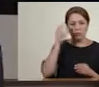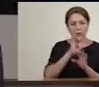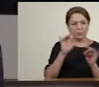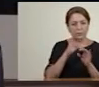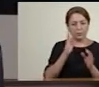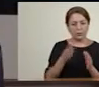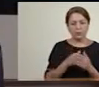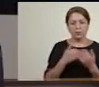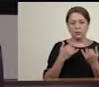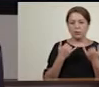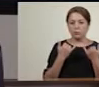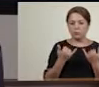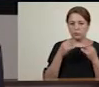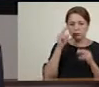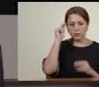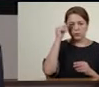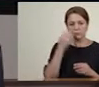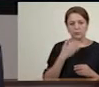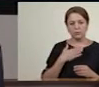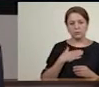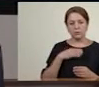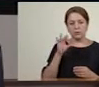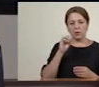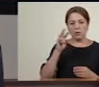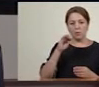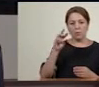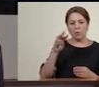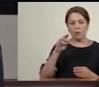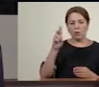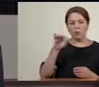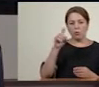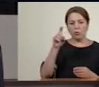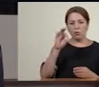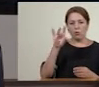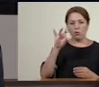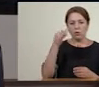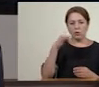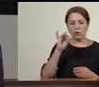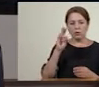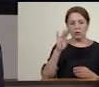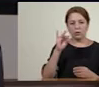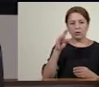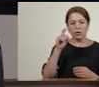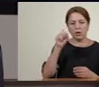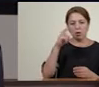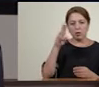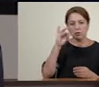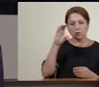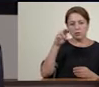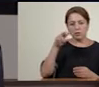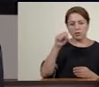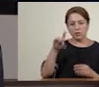Mana bugungi darsimizda biz Imom Buxoriyning hadislar to'plovchining hayoti va